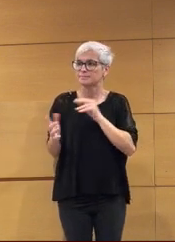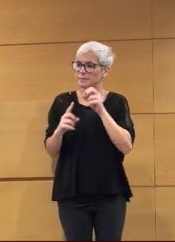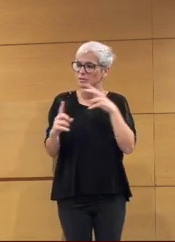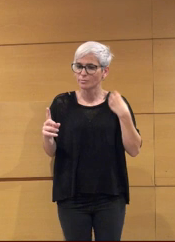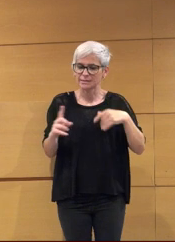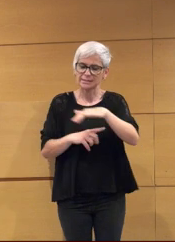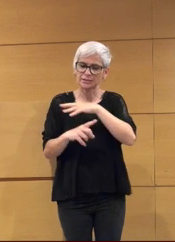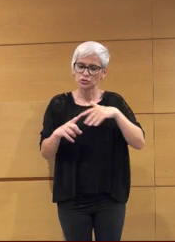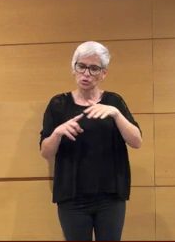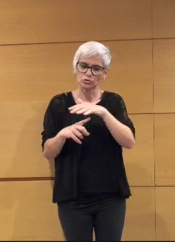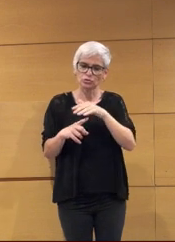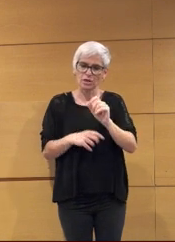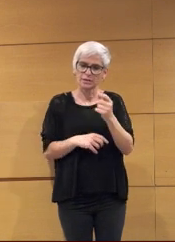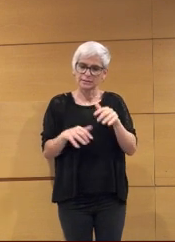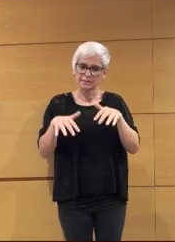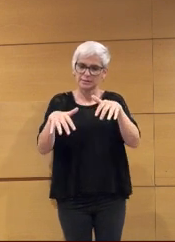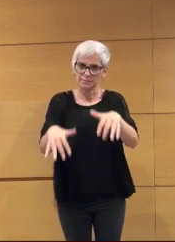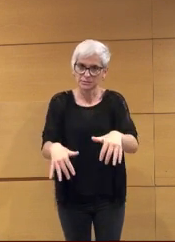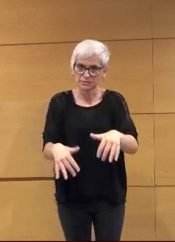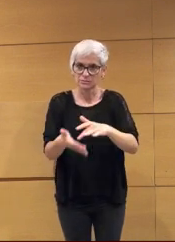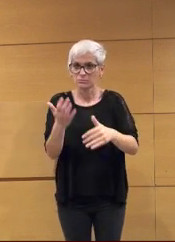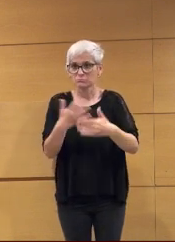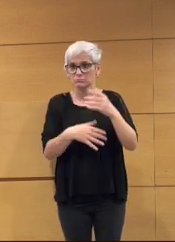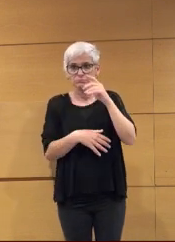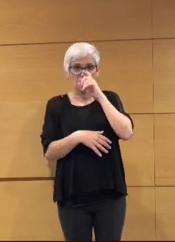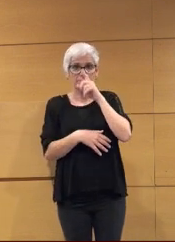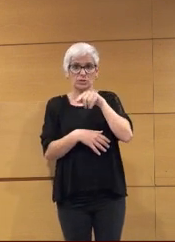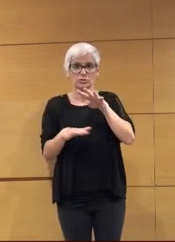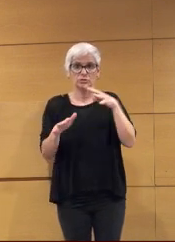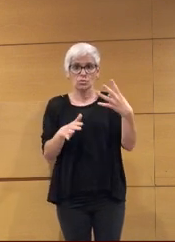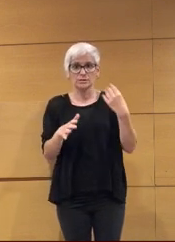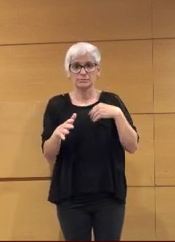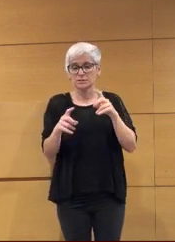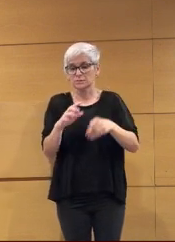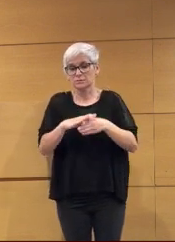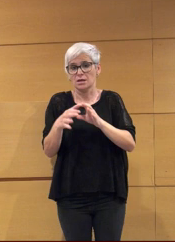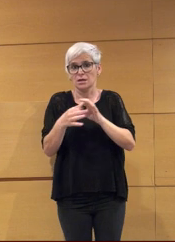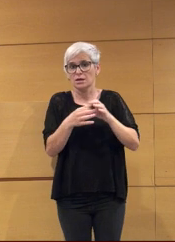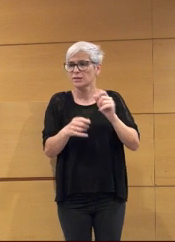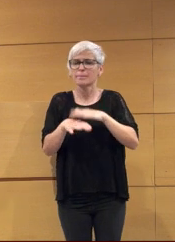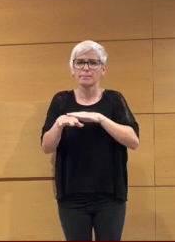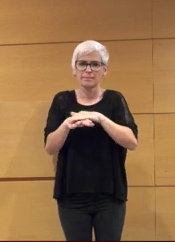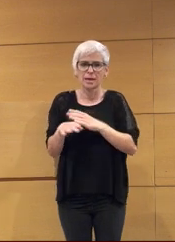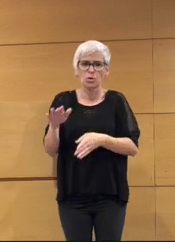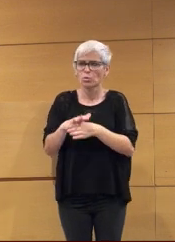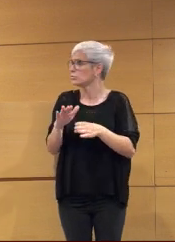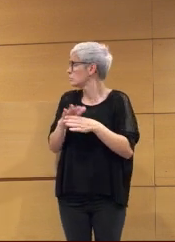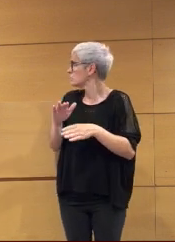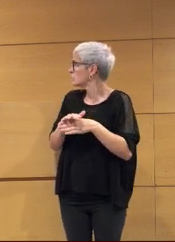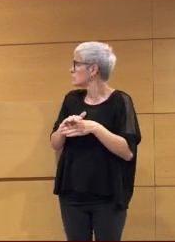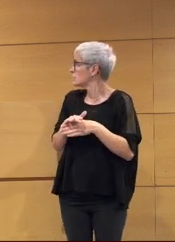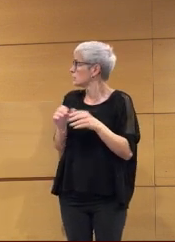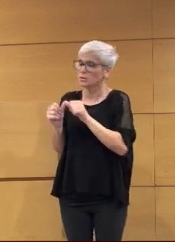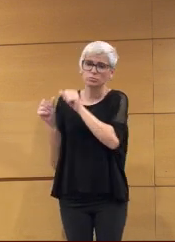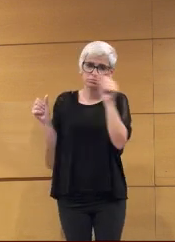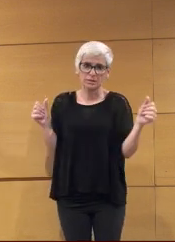digitals immersius, es parla, no?, des del 94 sobre el que és el continuum digital. el continuum virtual, que va des